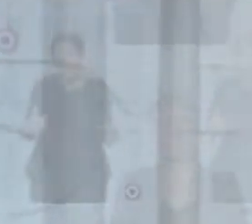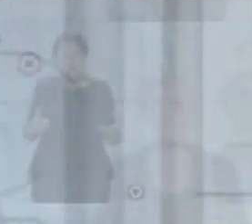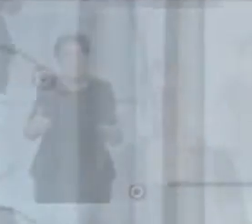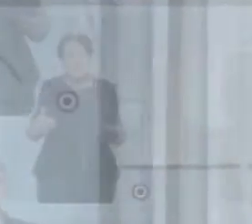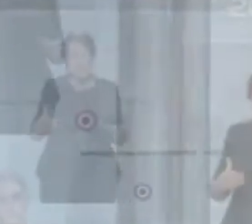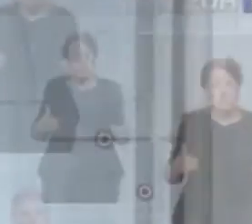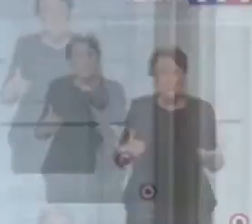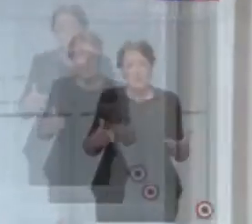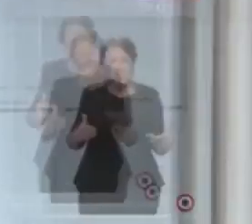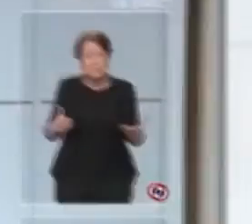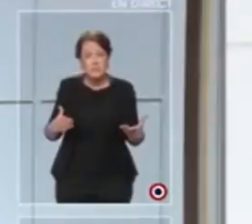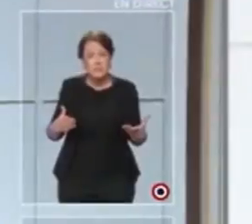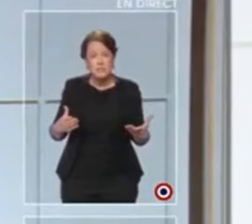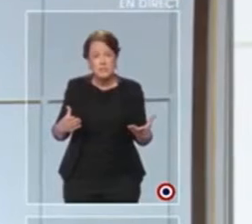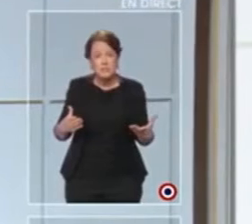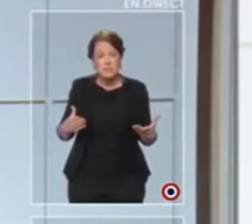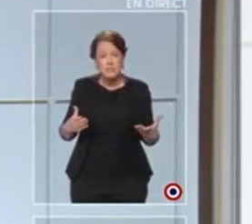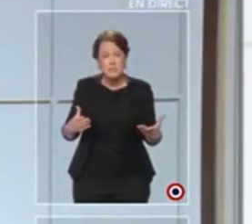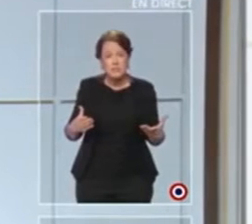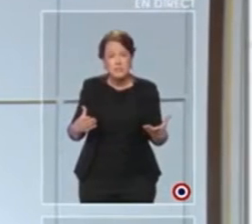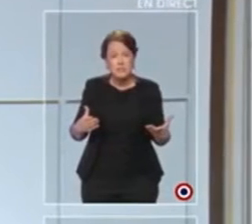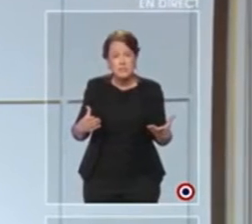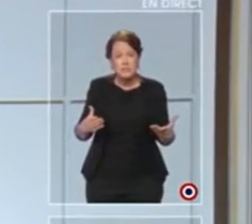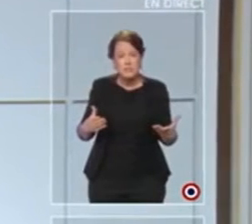2 à 3 jours par semaine.